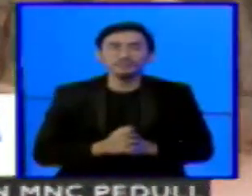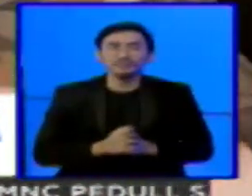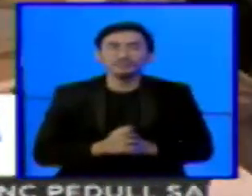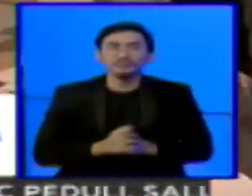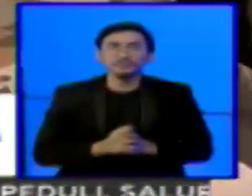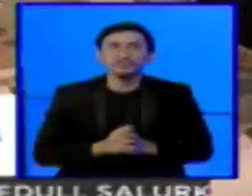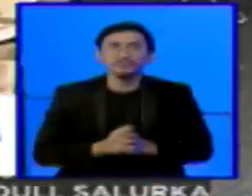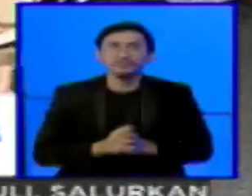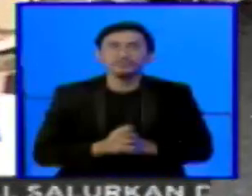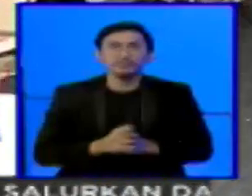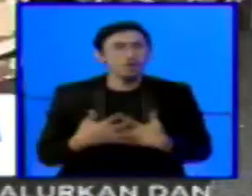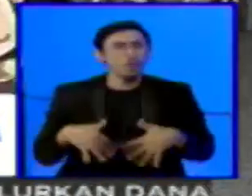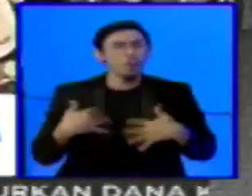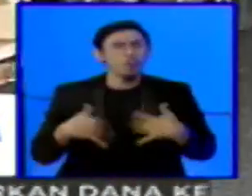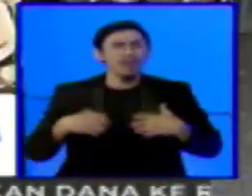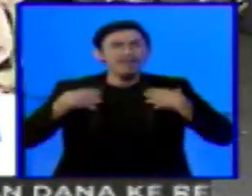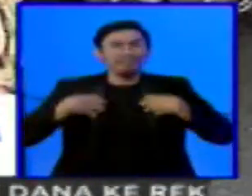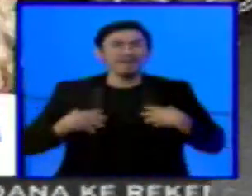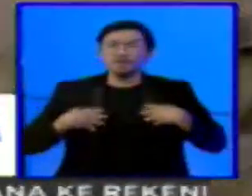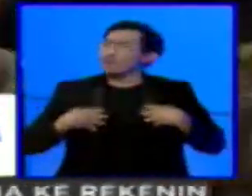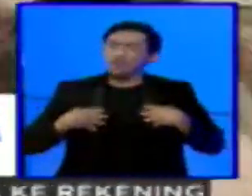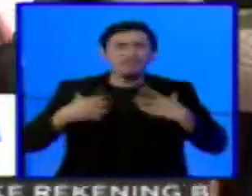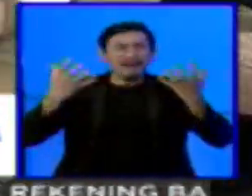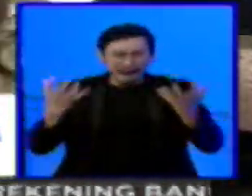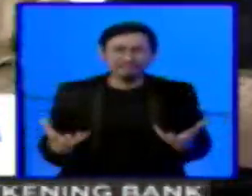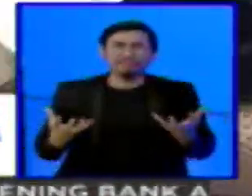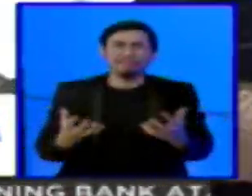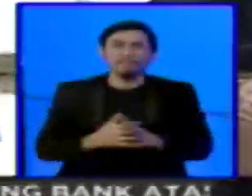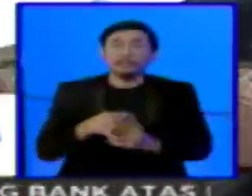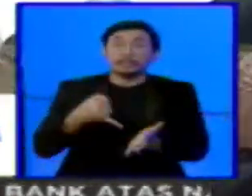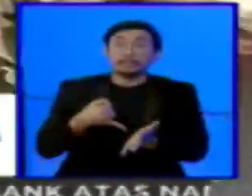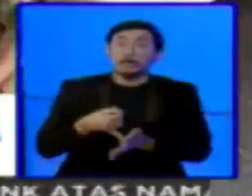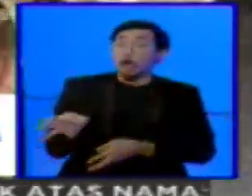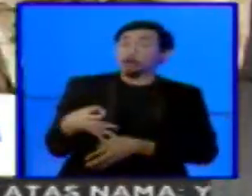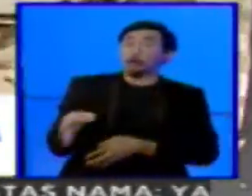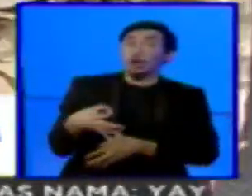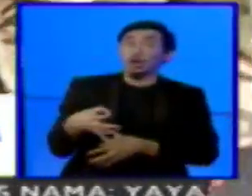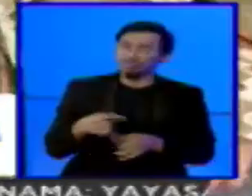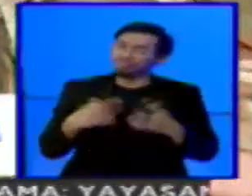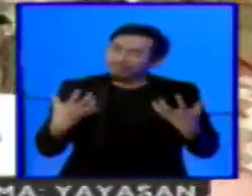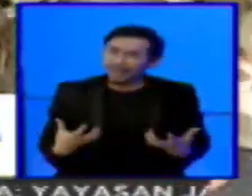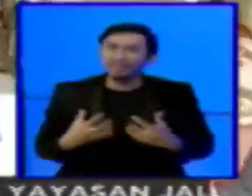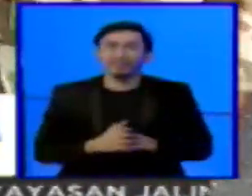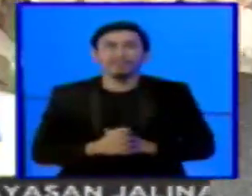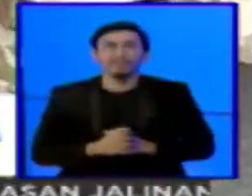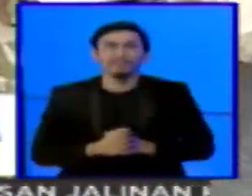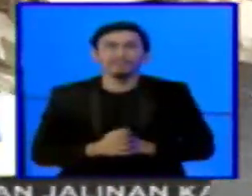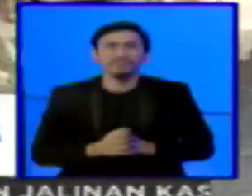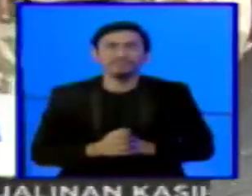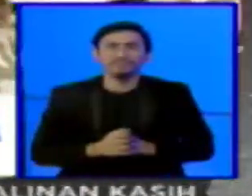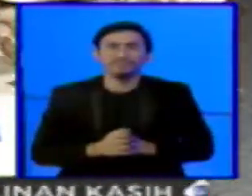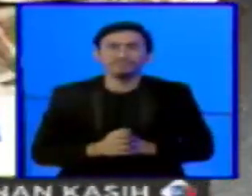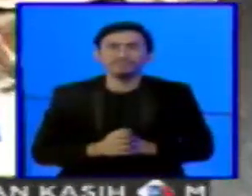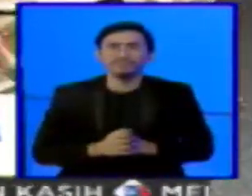Wah, ternyata tasnya berat juga. Padahal belum ada isinya. Ini belum isi apa-apa, pemirsa, tasnya